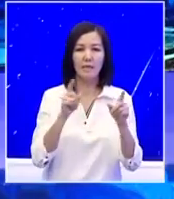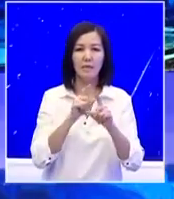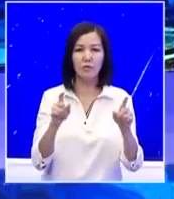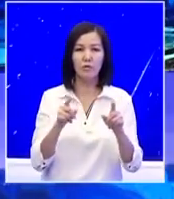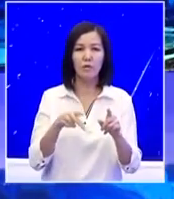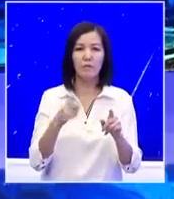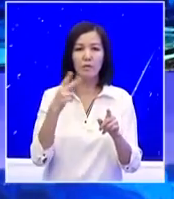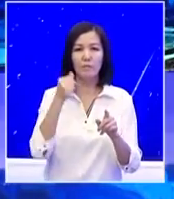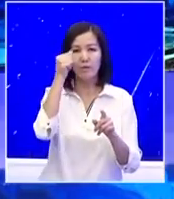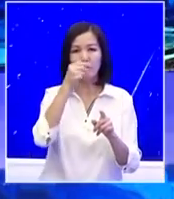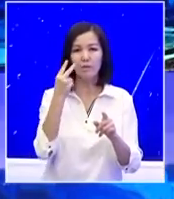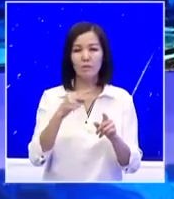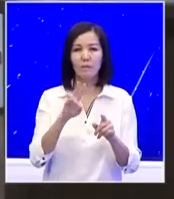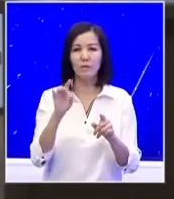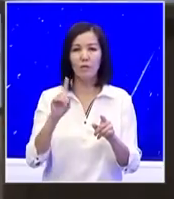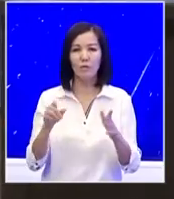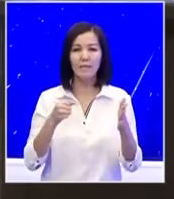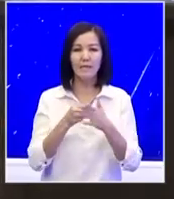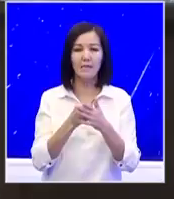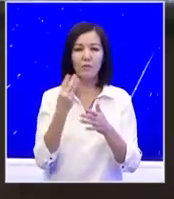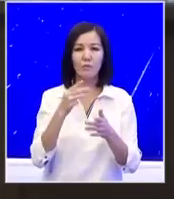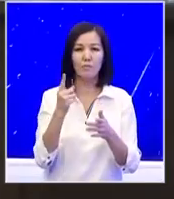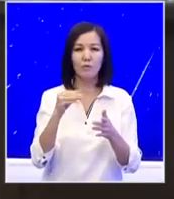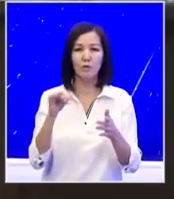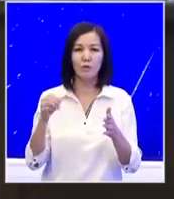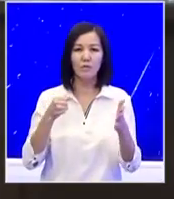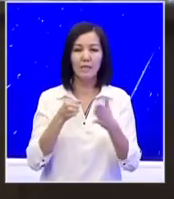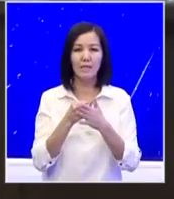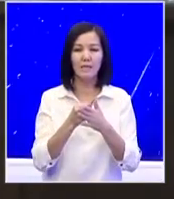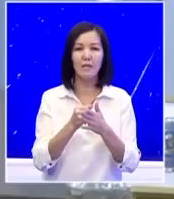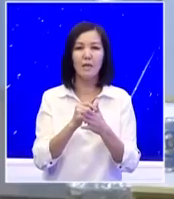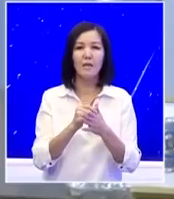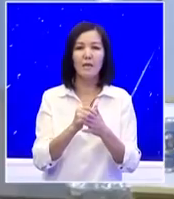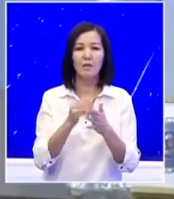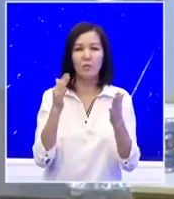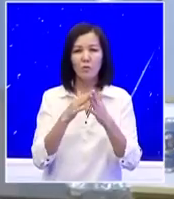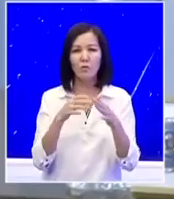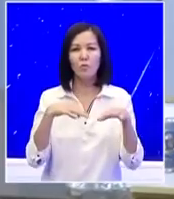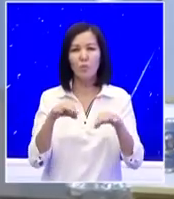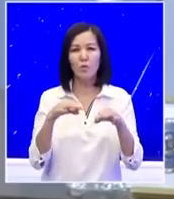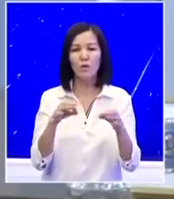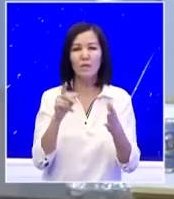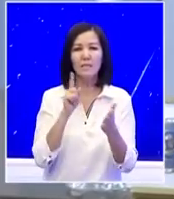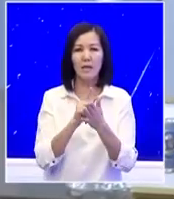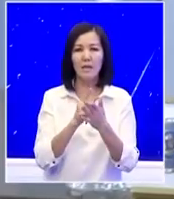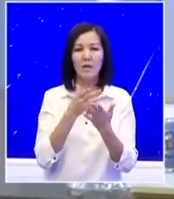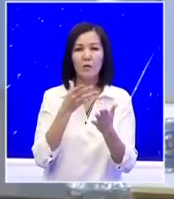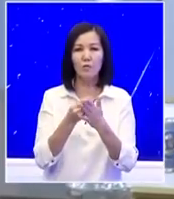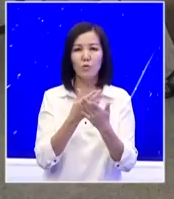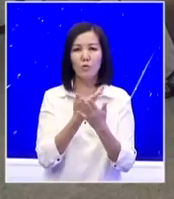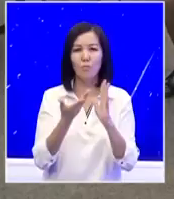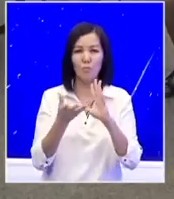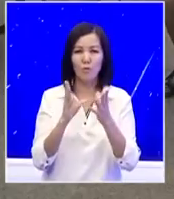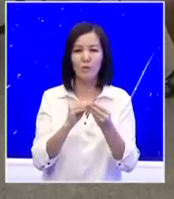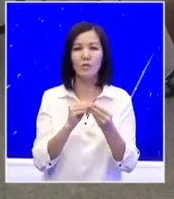үшін 2020 жылдың 20 наурызынан 31 желтоқсанына дейін мүлік салығы бойынша. Заңды тұлғалар мен